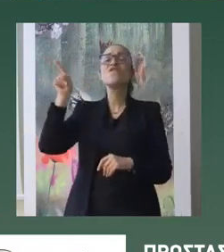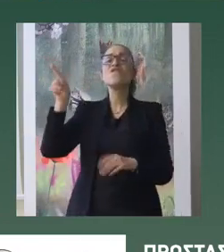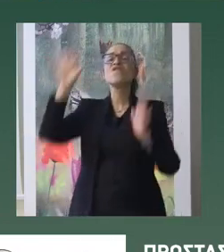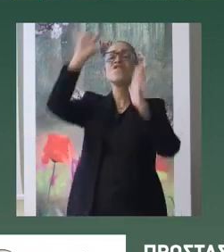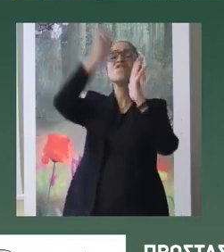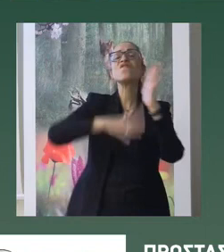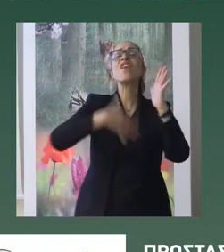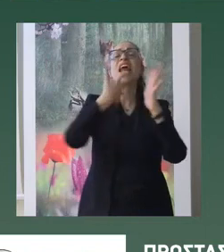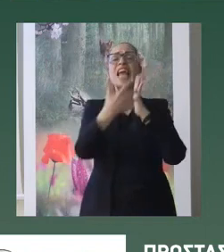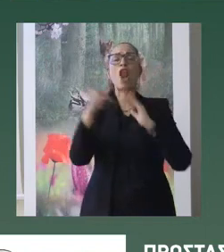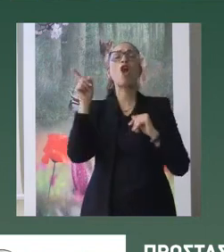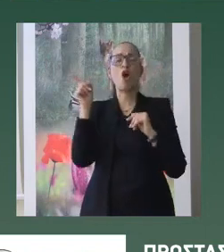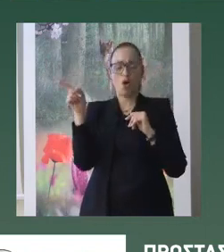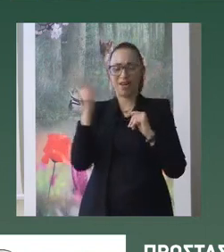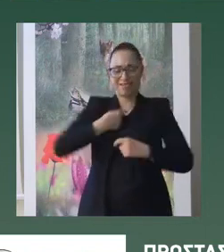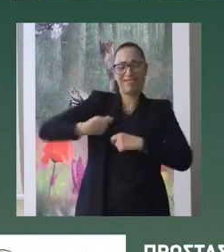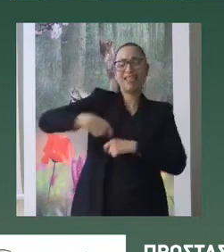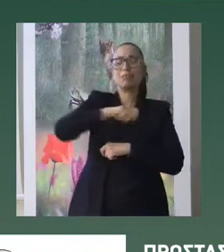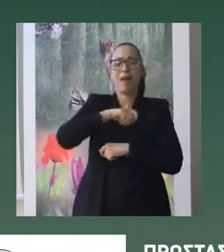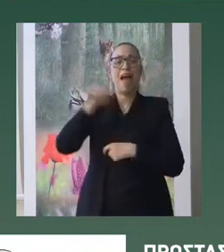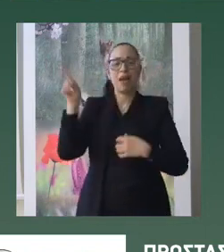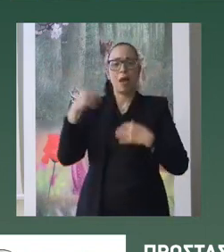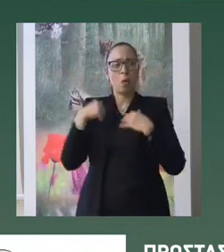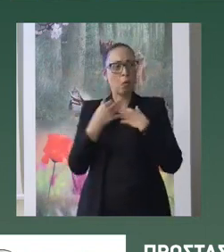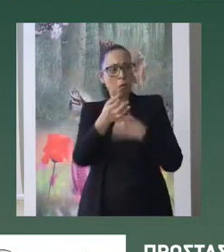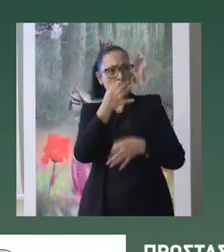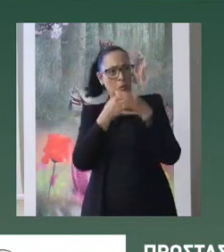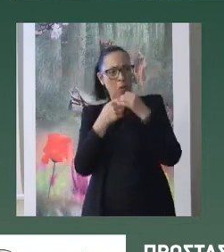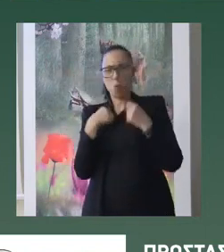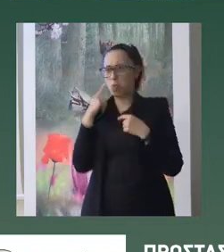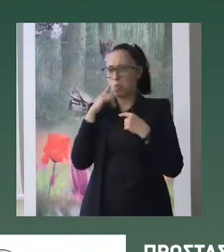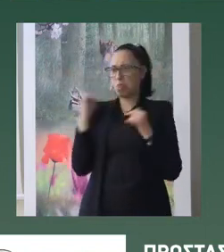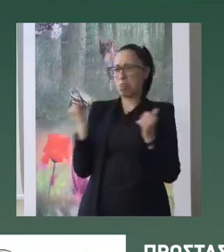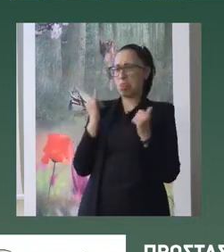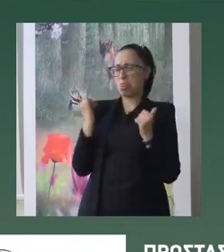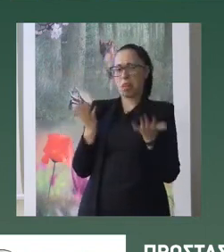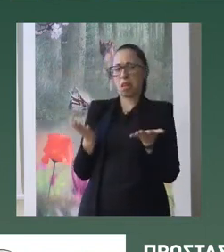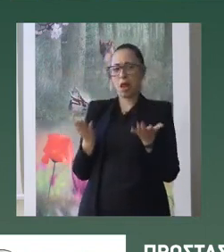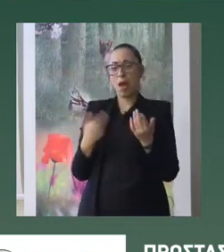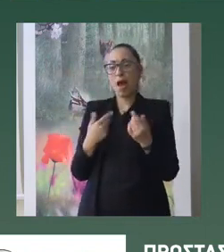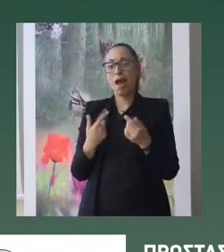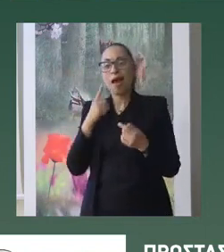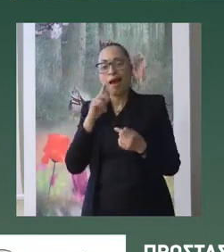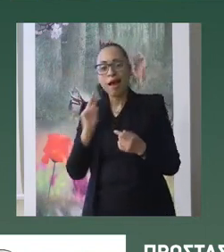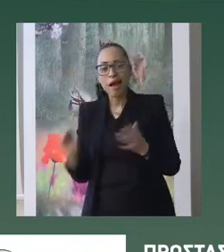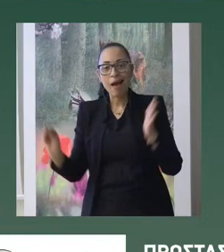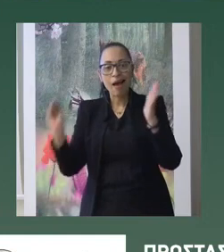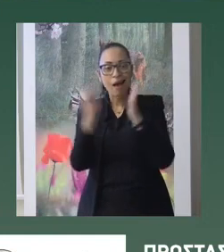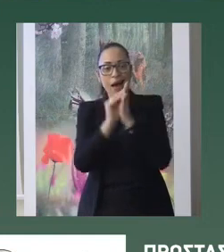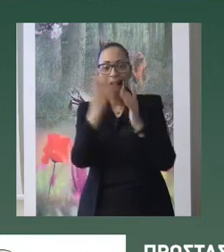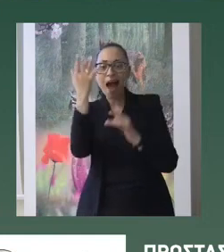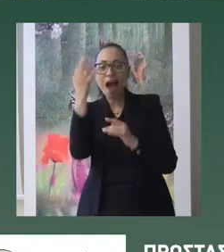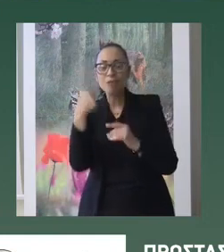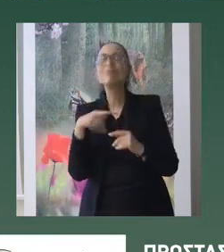Ασεμπίγιο, και δεν μπορούσα να τον πιστέψω, διαστητικά δεν μου έβγαινε, μέχρι που βάλαμε τους αριθμούς και